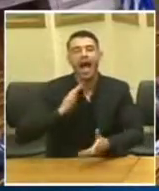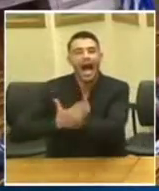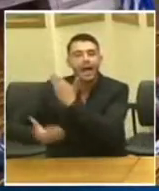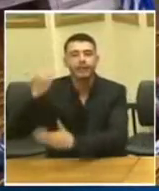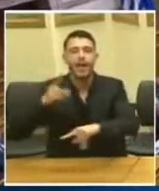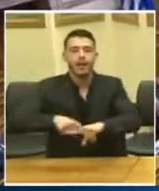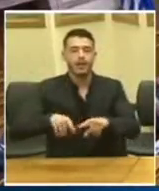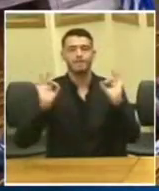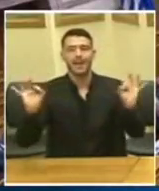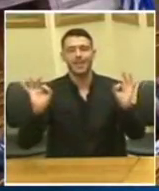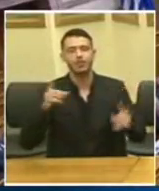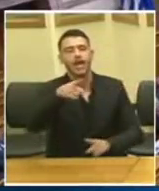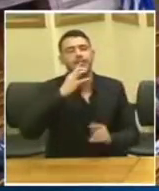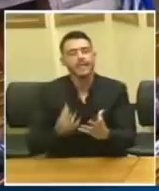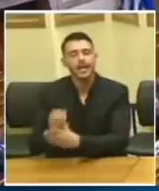κερδίσατε κάτι τέτοιο?